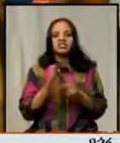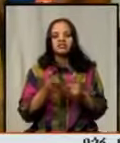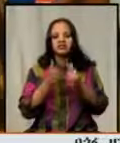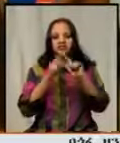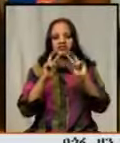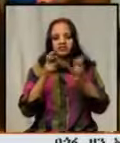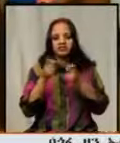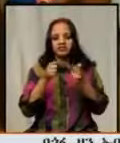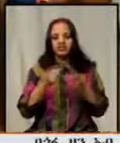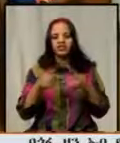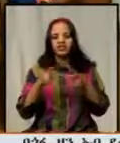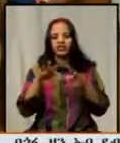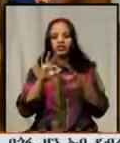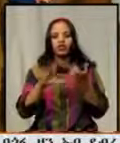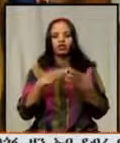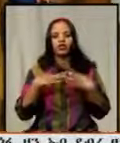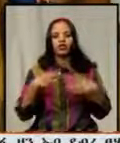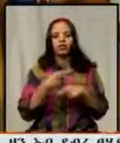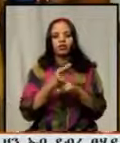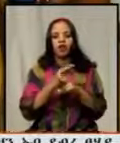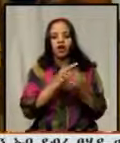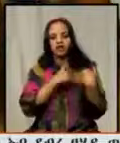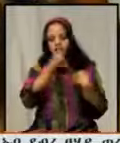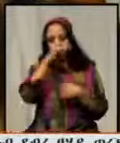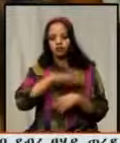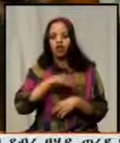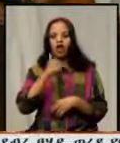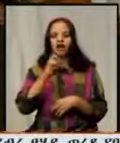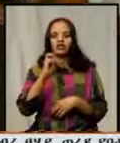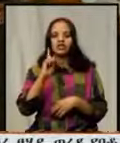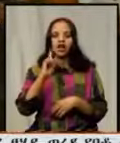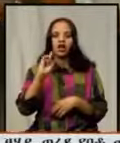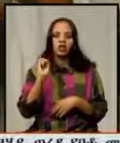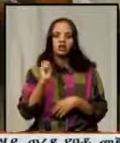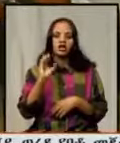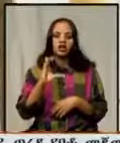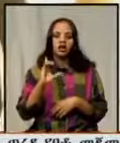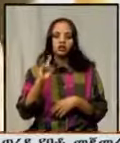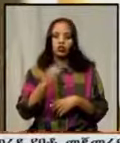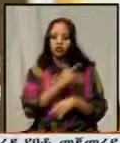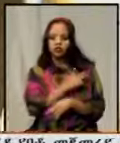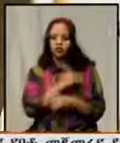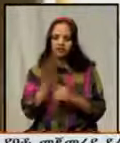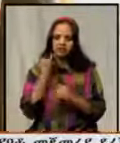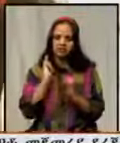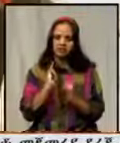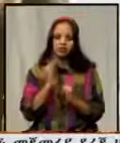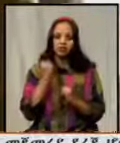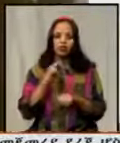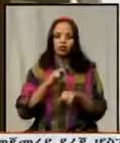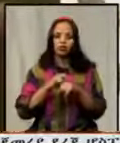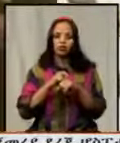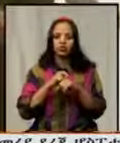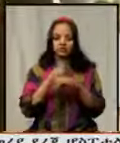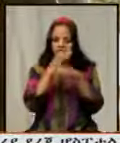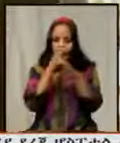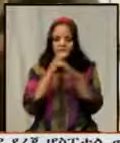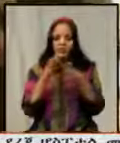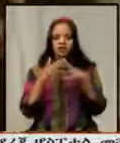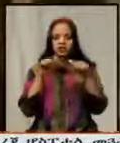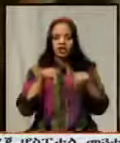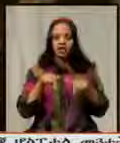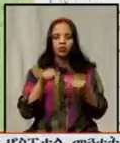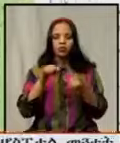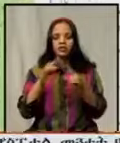ጋር በስፍራው የተገኙት የክልሉ ጤና ቢሮ ኃላፊ አቶ አቅናው ካውዛ ሆስፒታሉ ነባር በመሆኑ በወቅቱ የገባው የኤክስሬ ማሽን ዛሬ ላይ ወደ